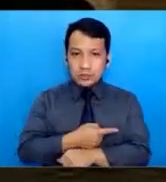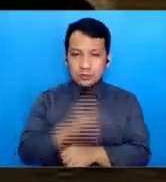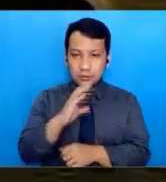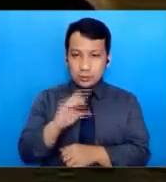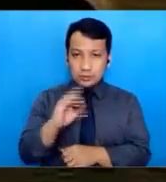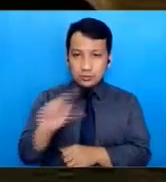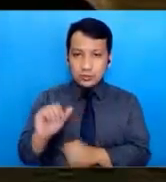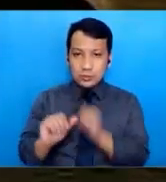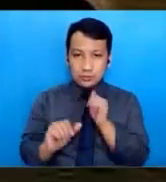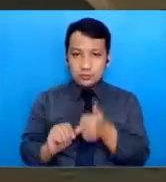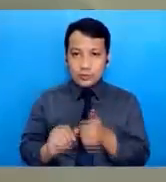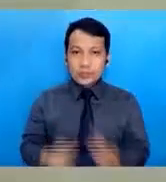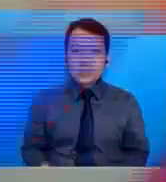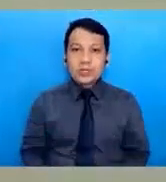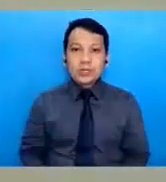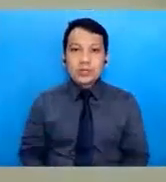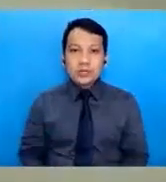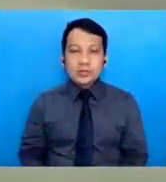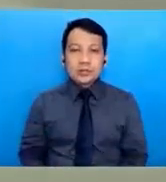bukas.